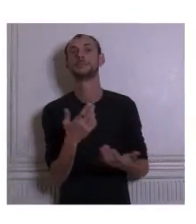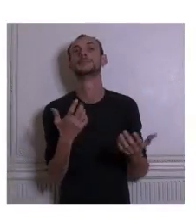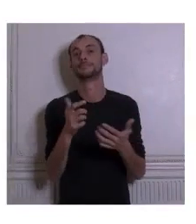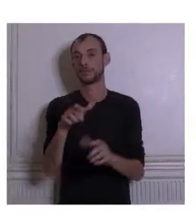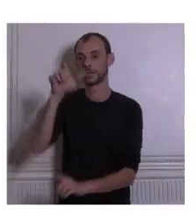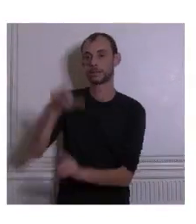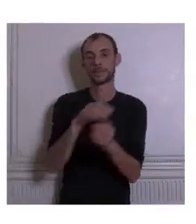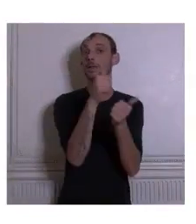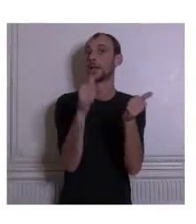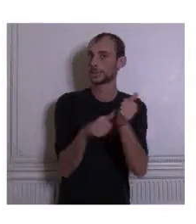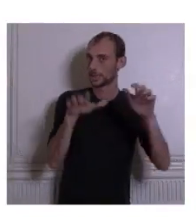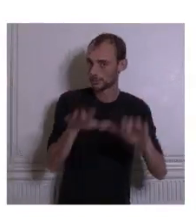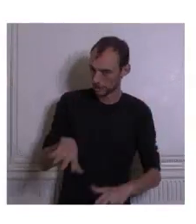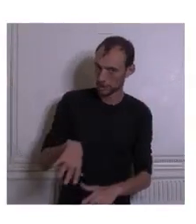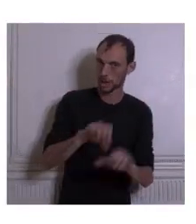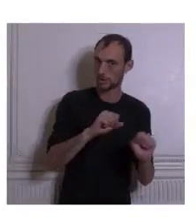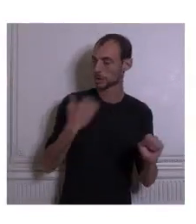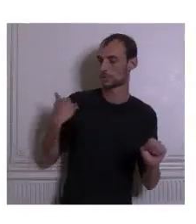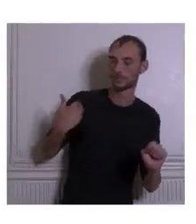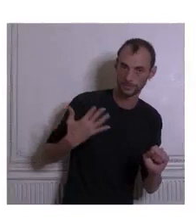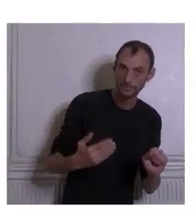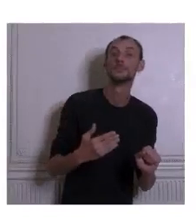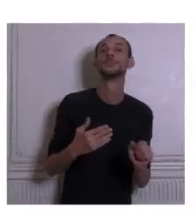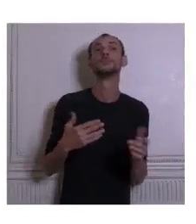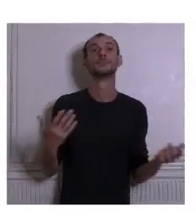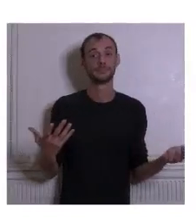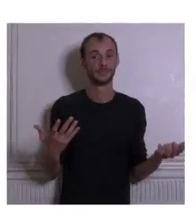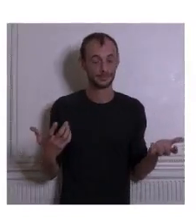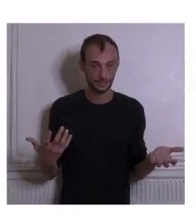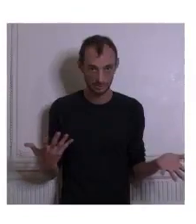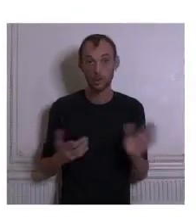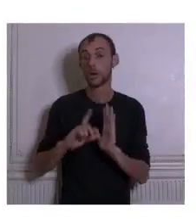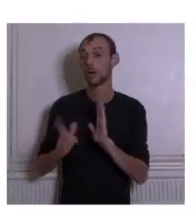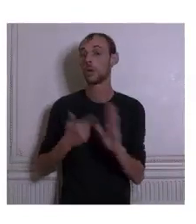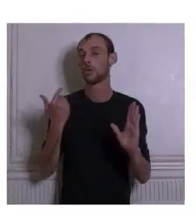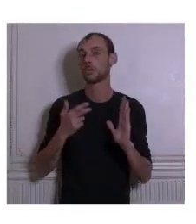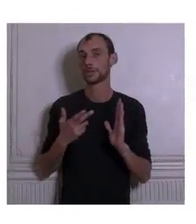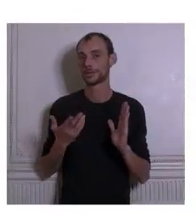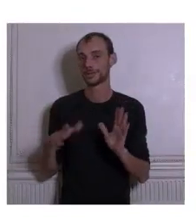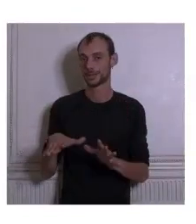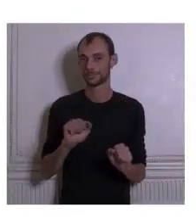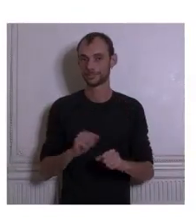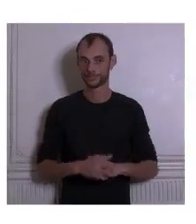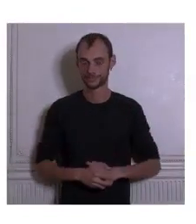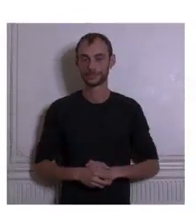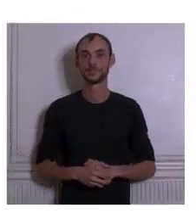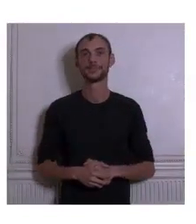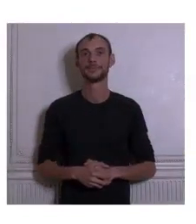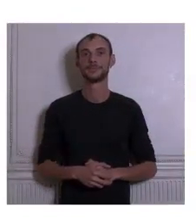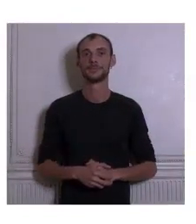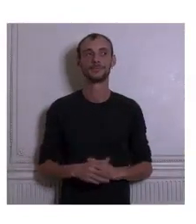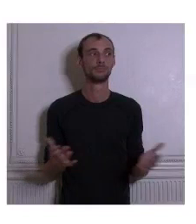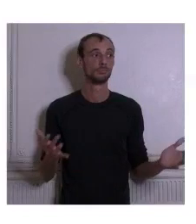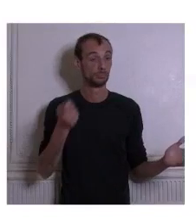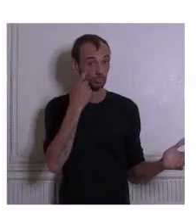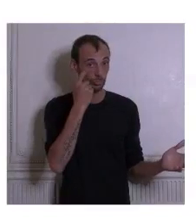avec l'article 332-13 du Code général de la fonction publique, il convient de prendre une délibération de principe autorisant Monsieur le maire à